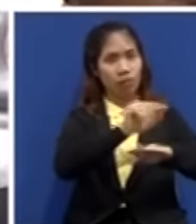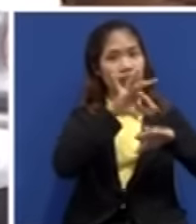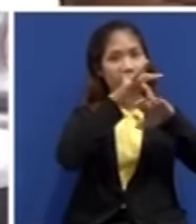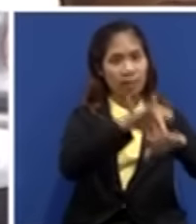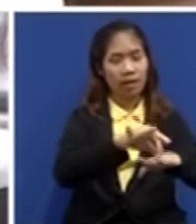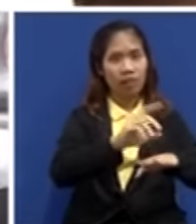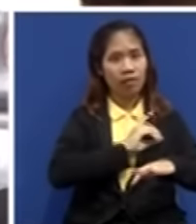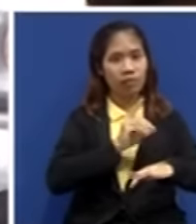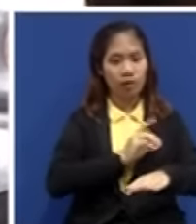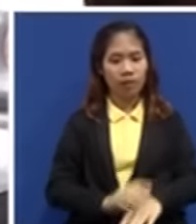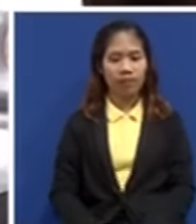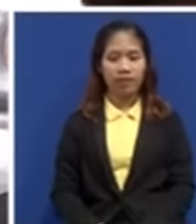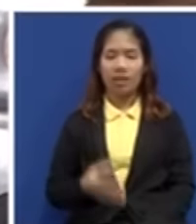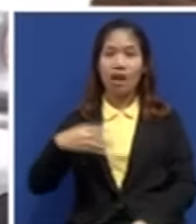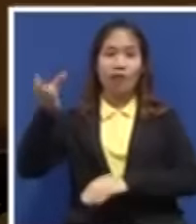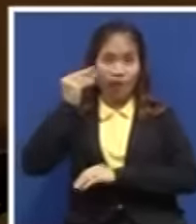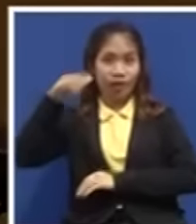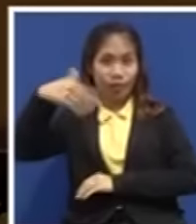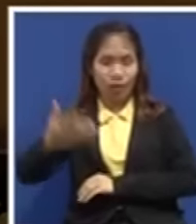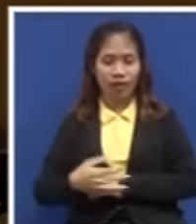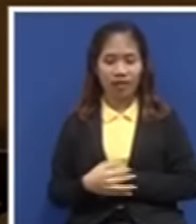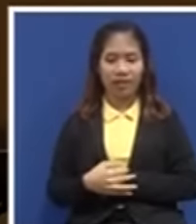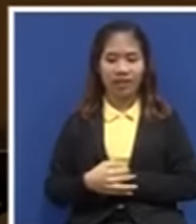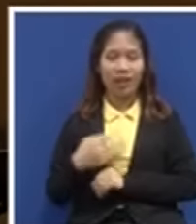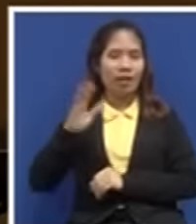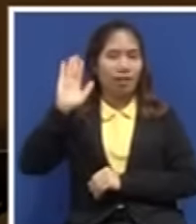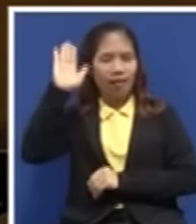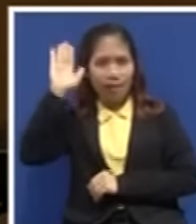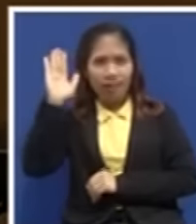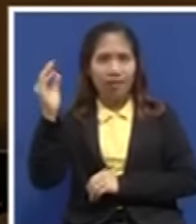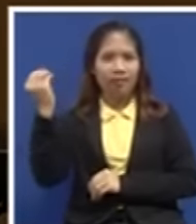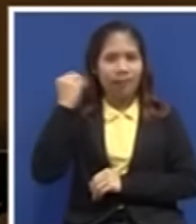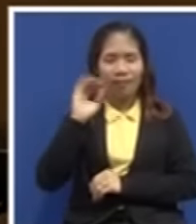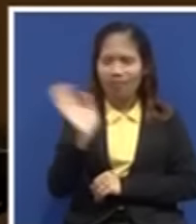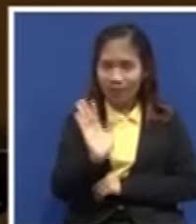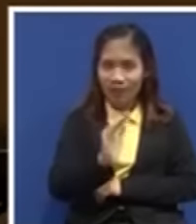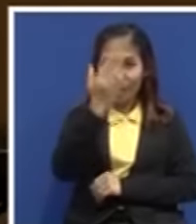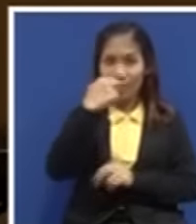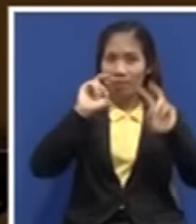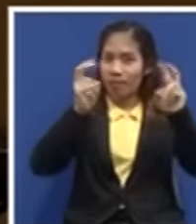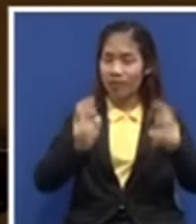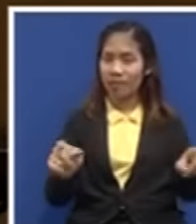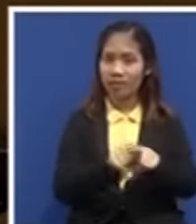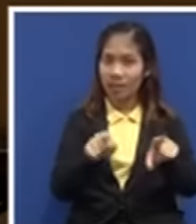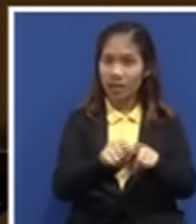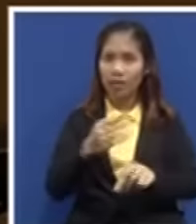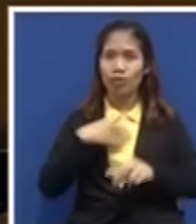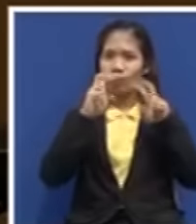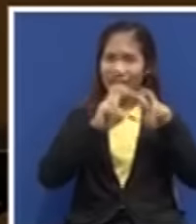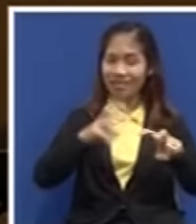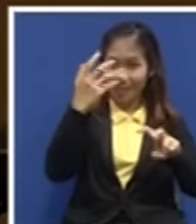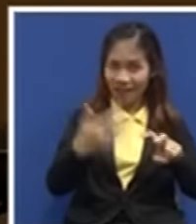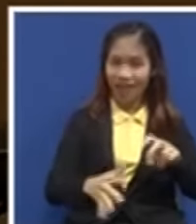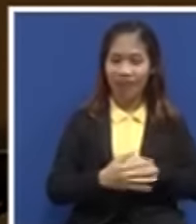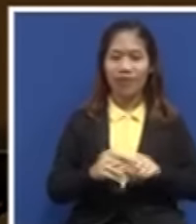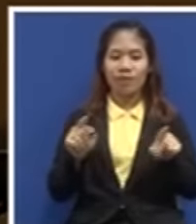ที ่ฟังผมก่อนนะครับแล้วก็ท่านไม่ต้องประท้วงซ้อนนะฮะเพราะว่าประเด็นเดียวกันก็ผมวินิจฉัยแล้วว่า